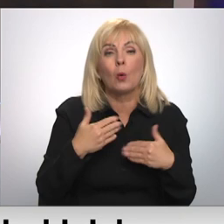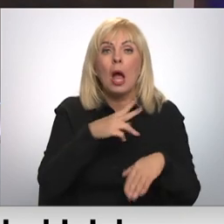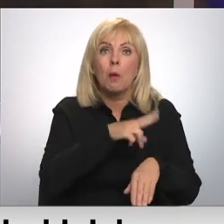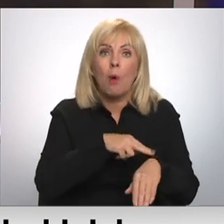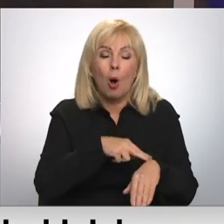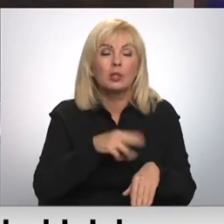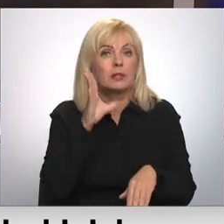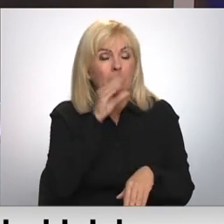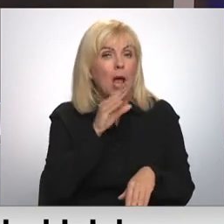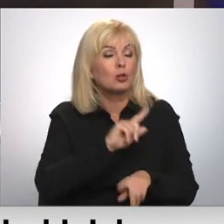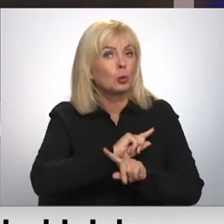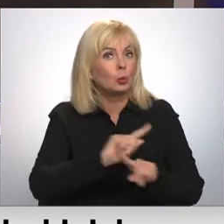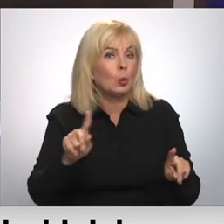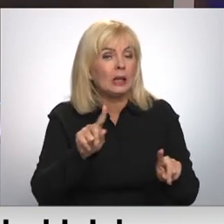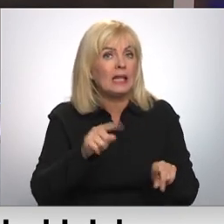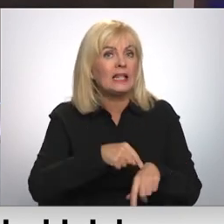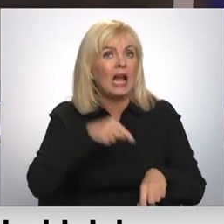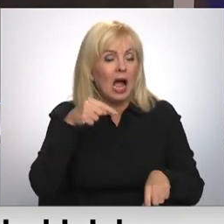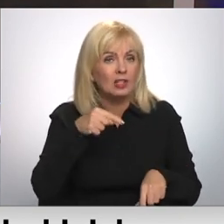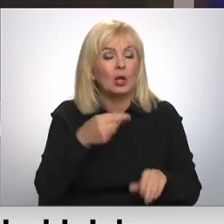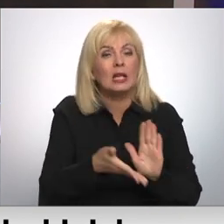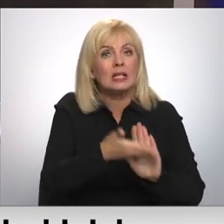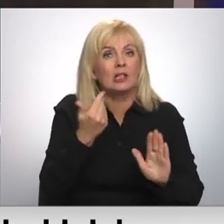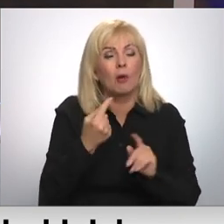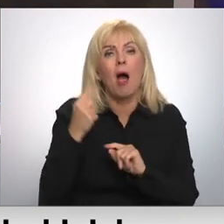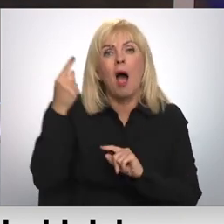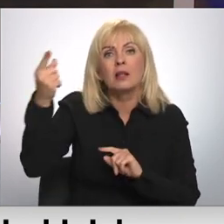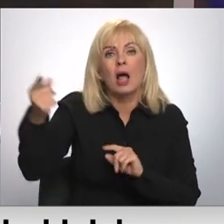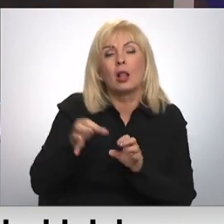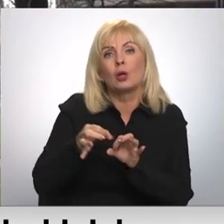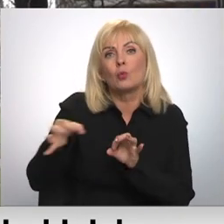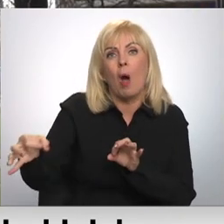spēs operatīvi reaģēt uz izsaukumiem attālākajās novada teritorijās.